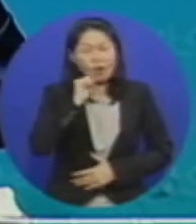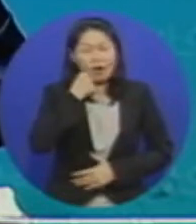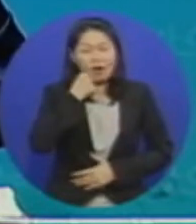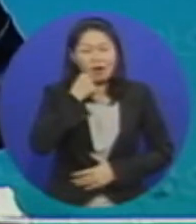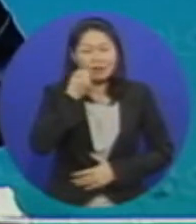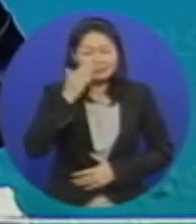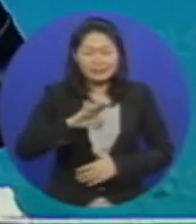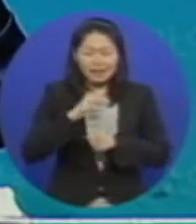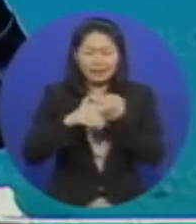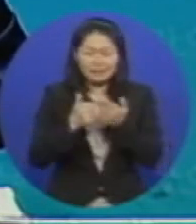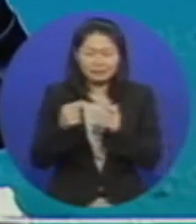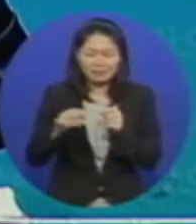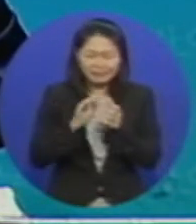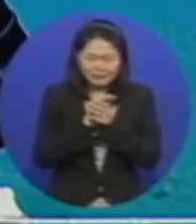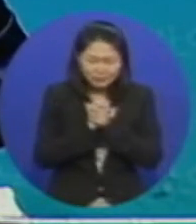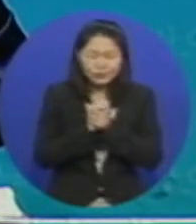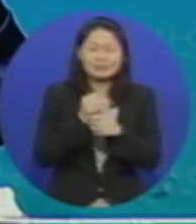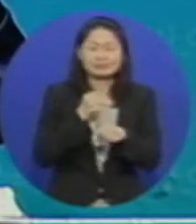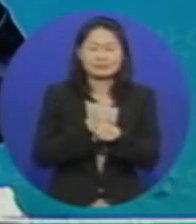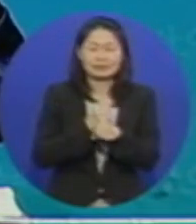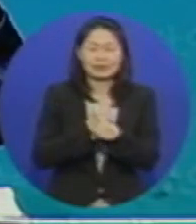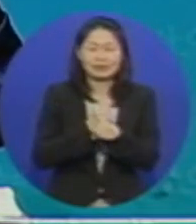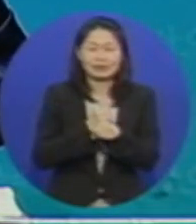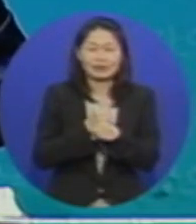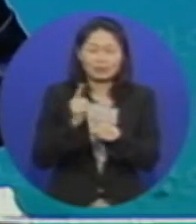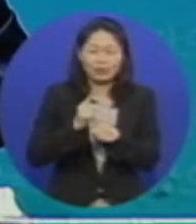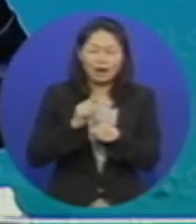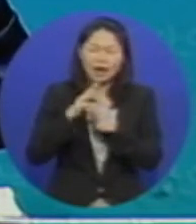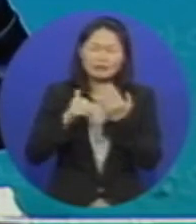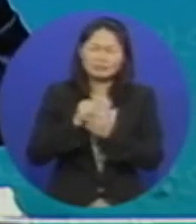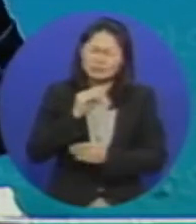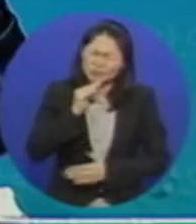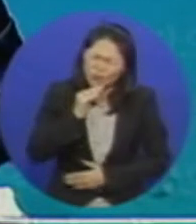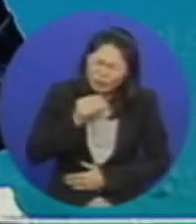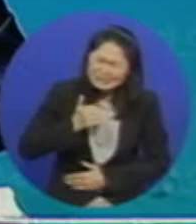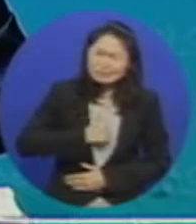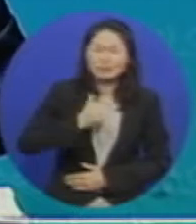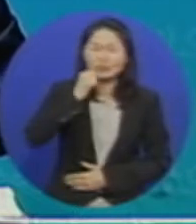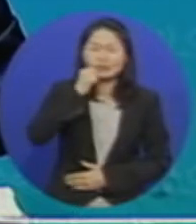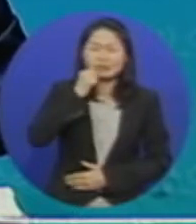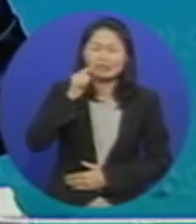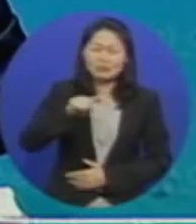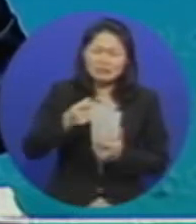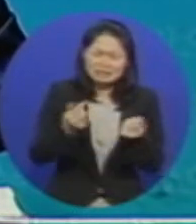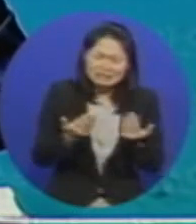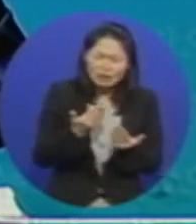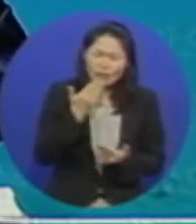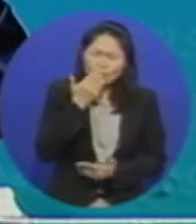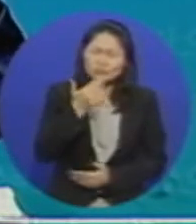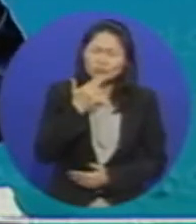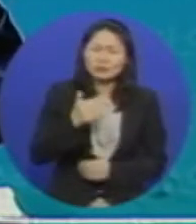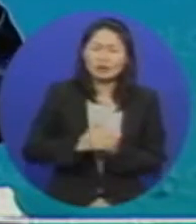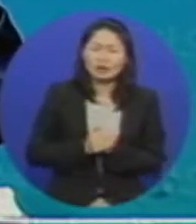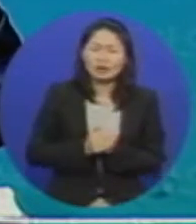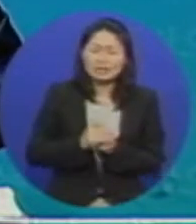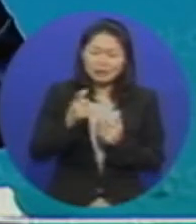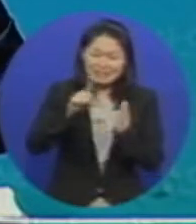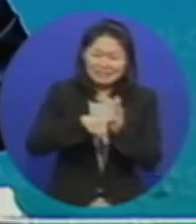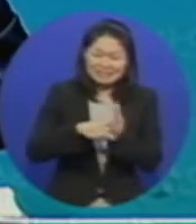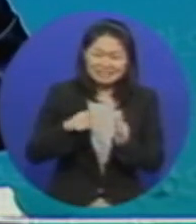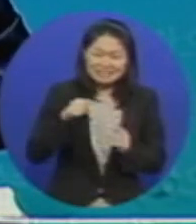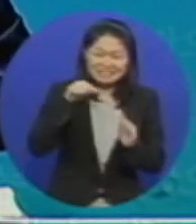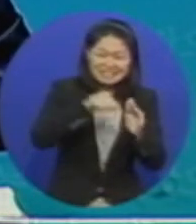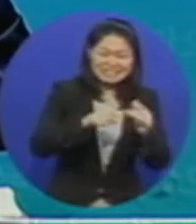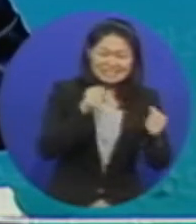그러나 하나님께 기도를 했습니다 하나님 도무지 못 참겠습니다 이럴 수가 없잖아요 하나님이 이런 경우에는 가서